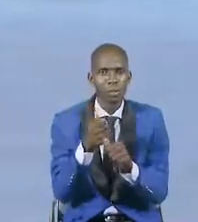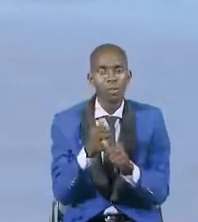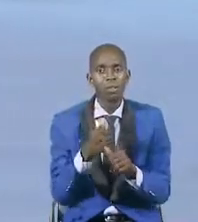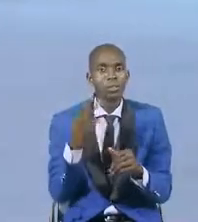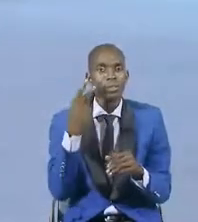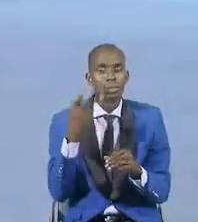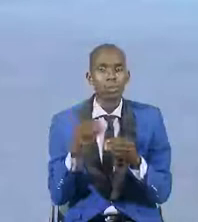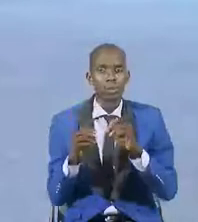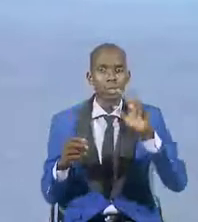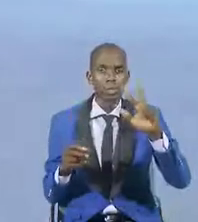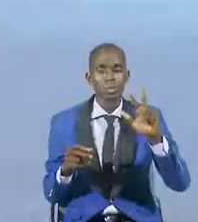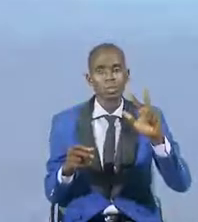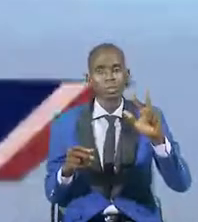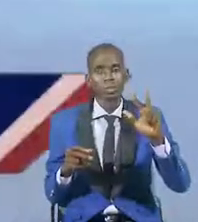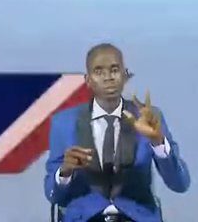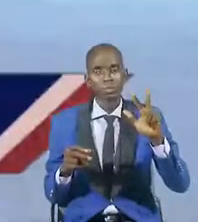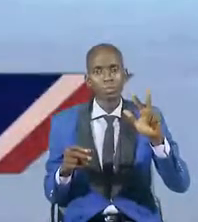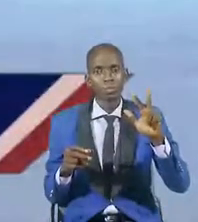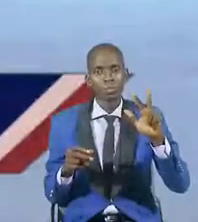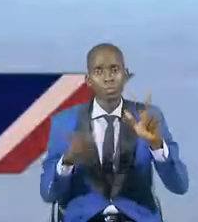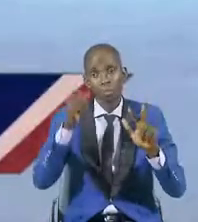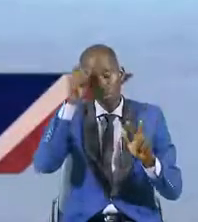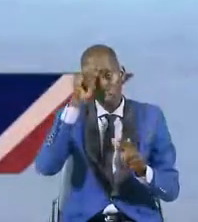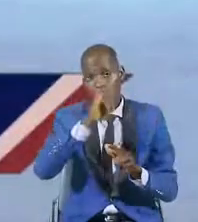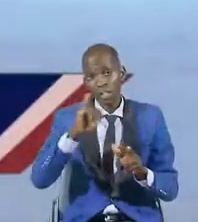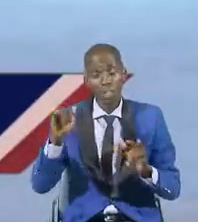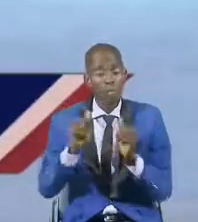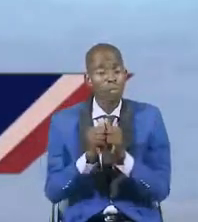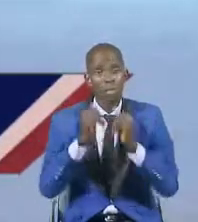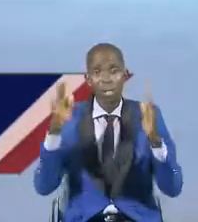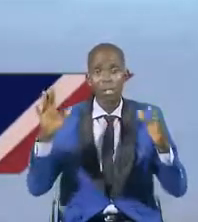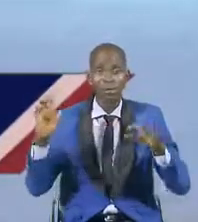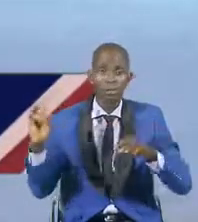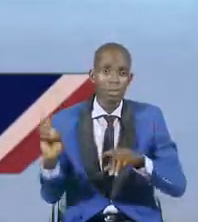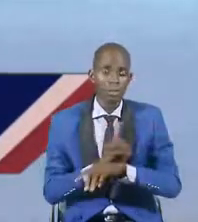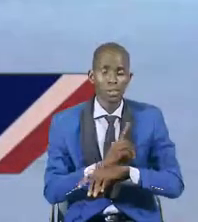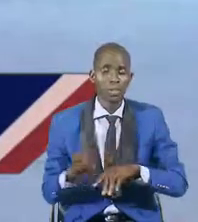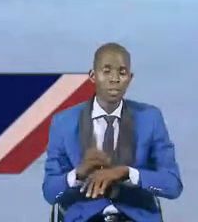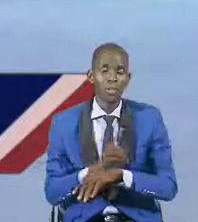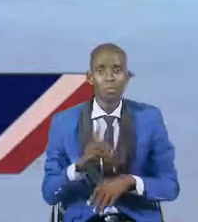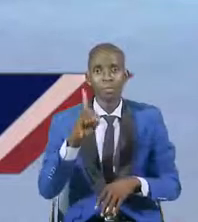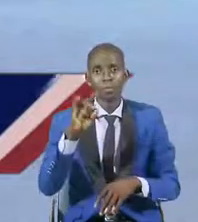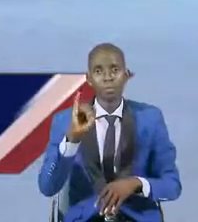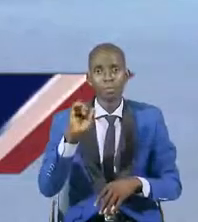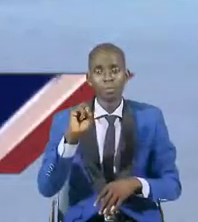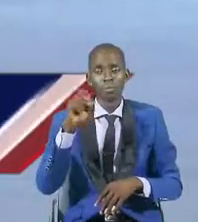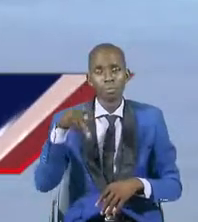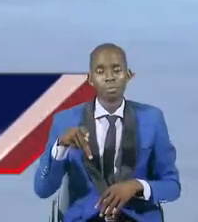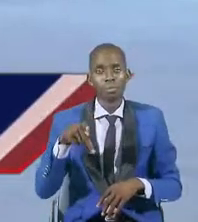3. Le discernement sans discipline. Le discernement sans la discipline.